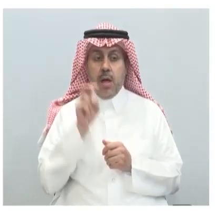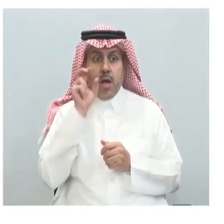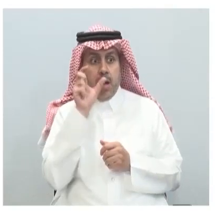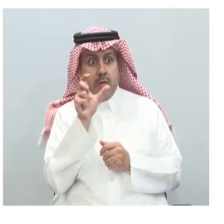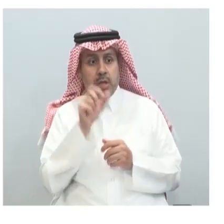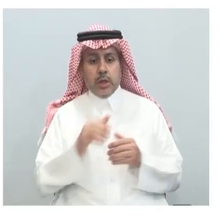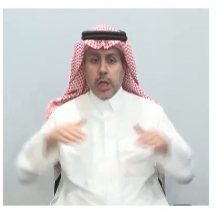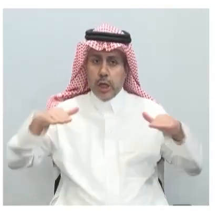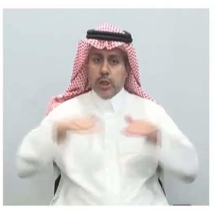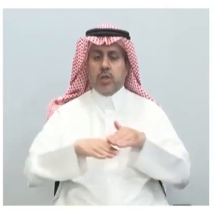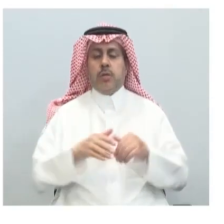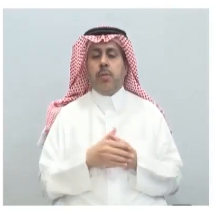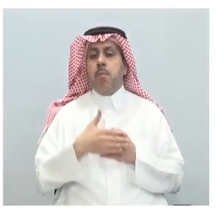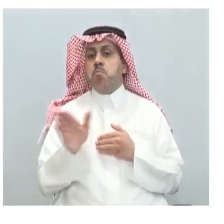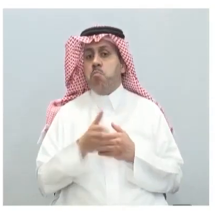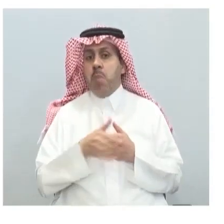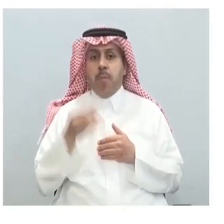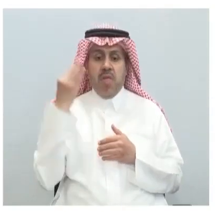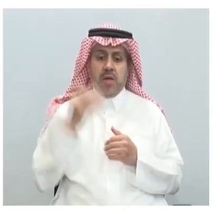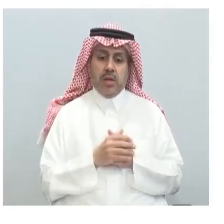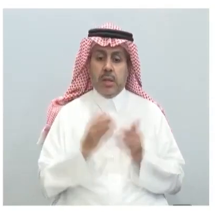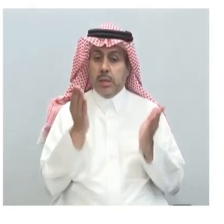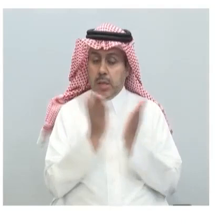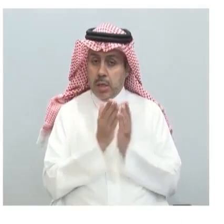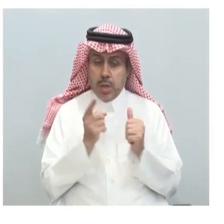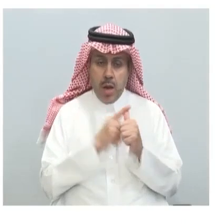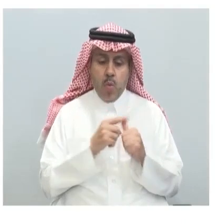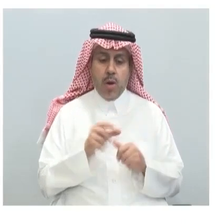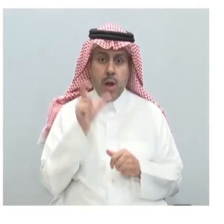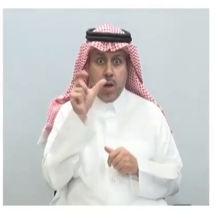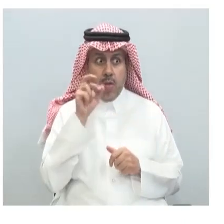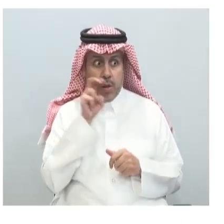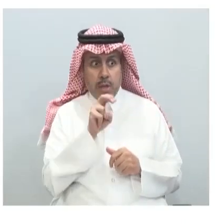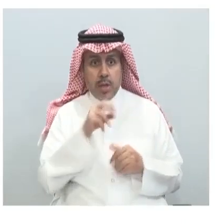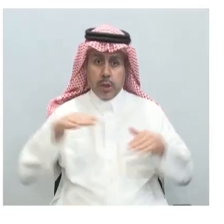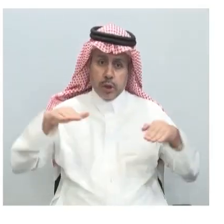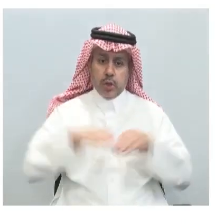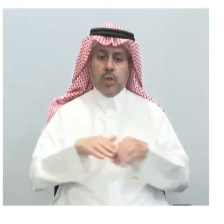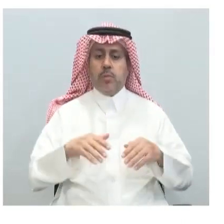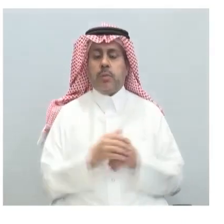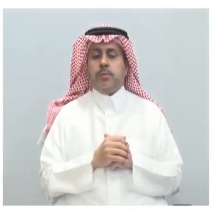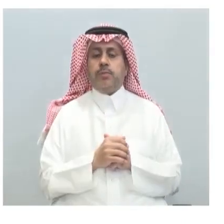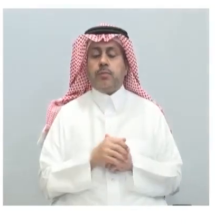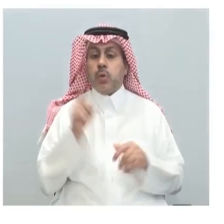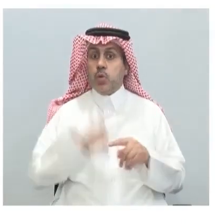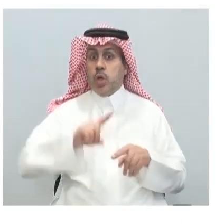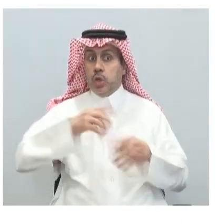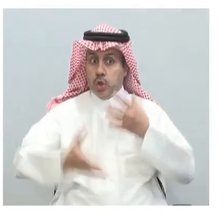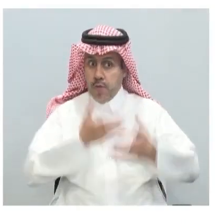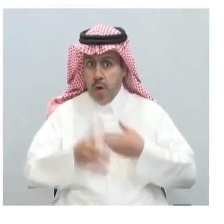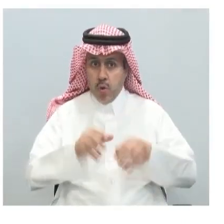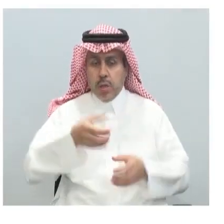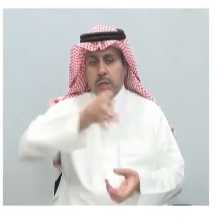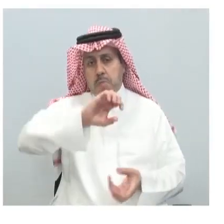اذا نحن في الباب الثالث في الدرس الاول منه نظريه التصادم وسرعه التفاعل الكيميائي تعلمنا في الحصه